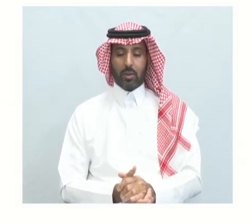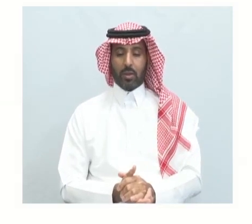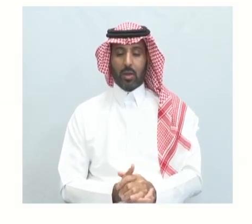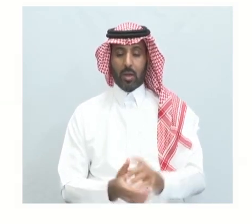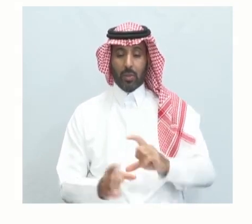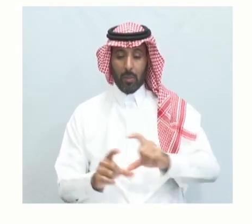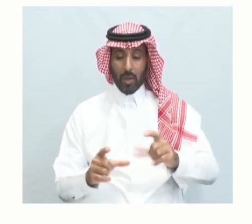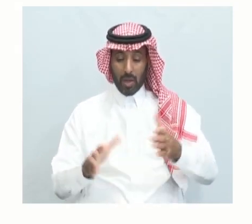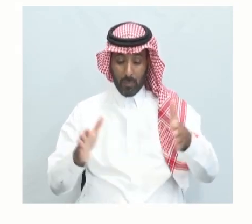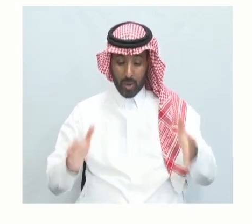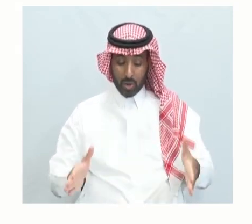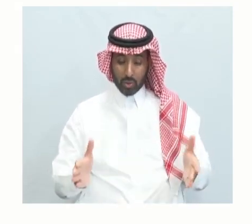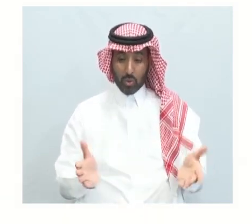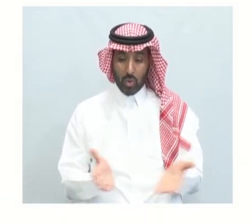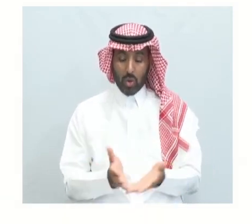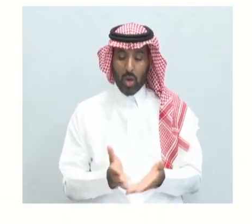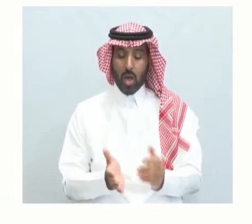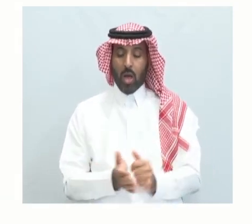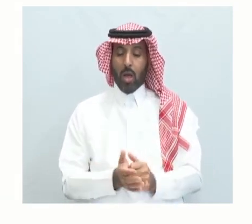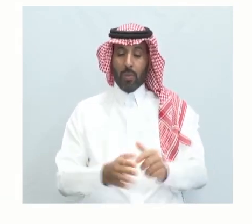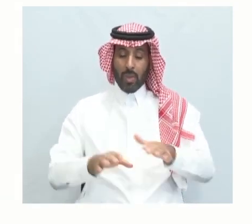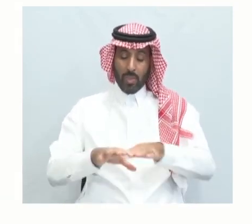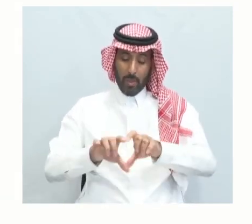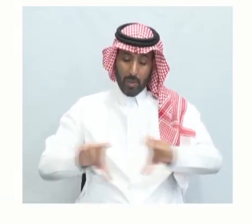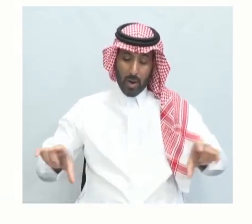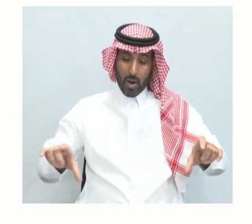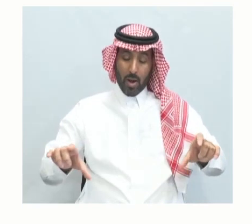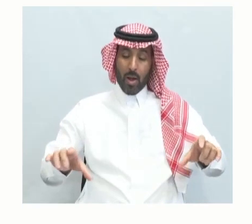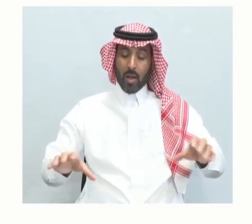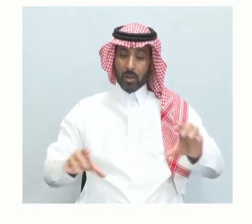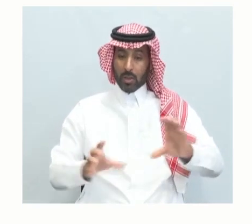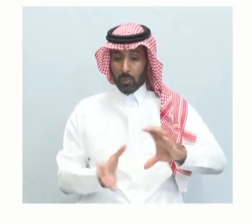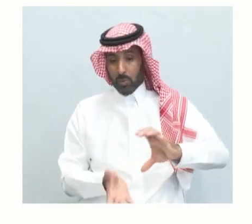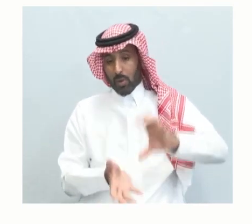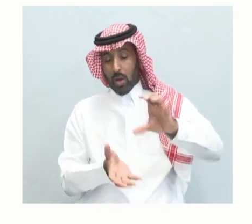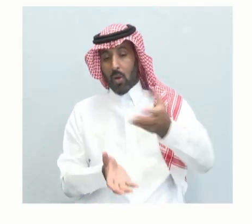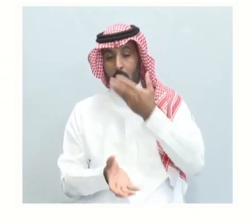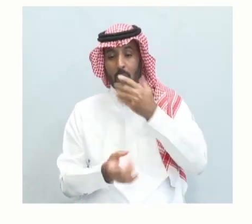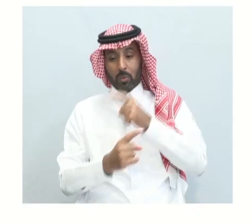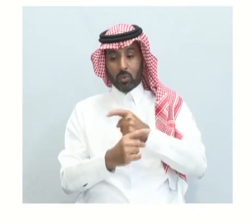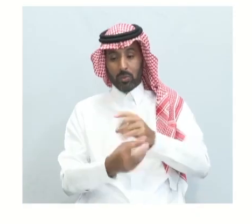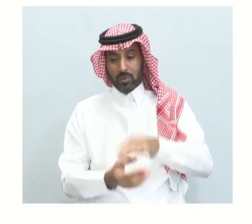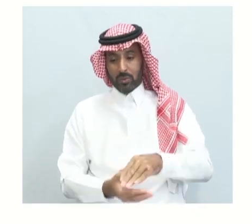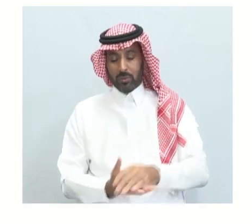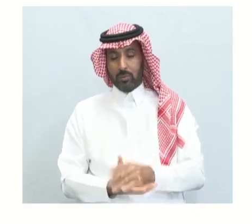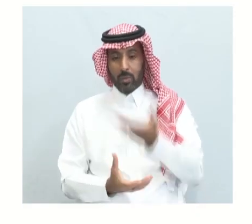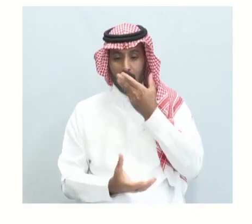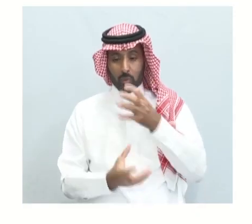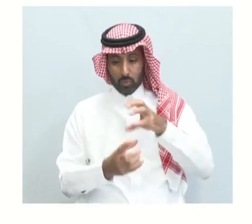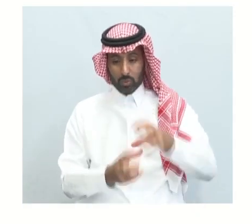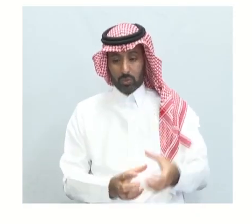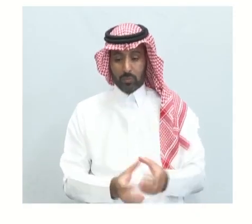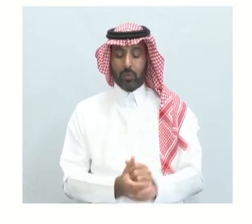سابقه للطبقه المحصوره والطبقه غير المحصوره والطبقه المعلقه والماء الاحفوري والماء الصهاري اما بالنسبه